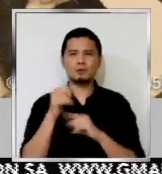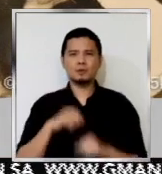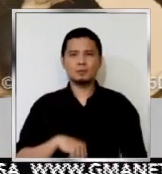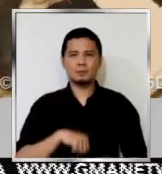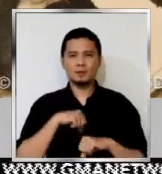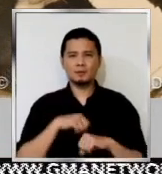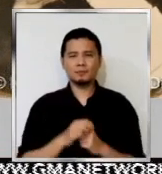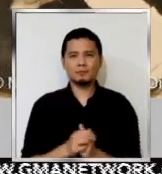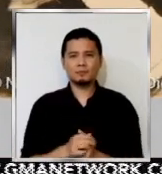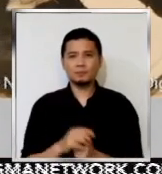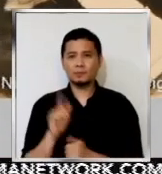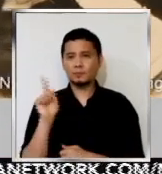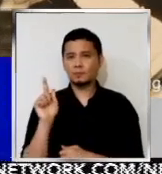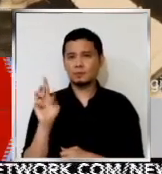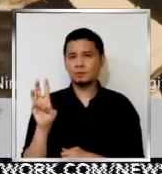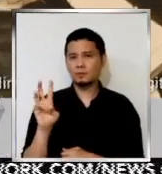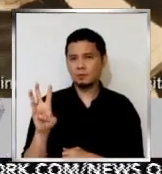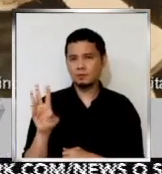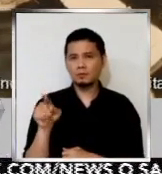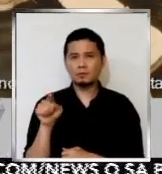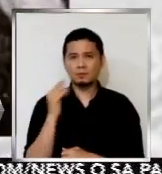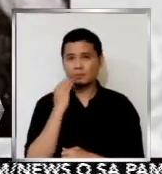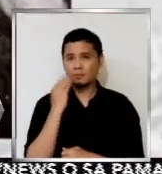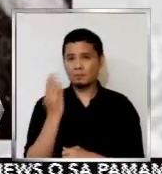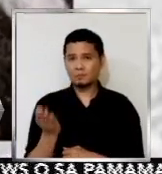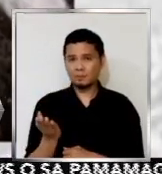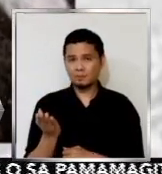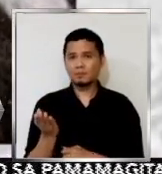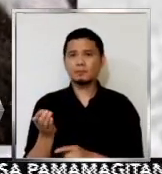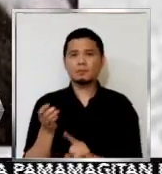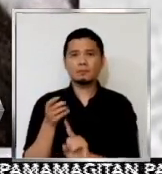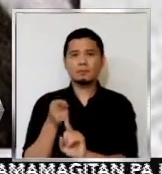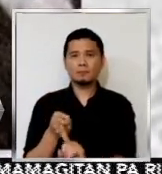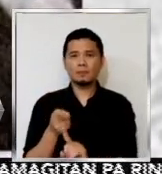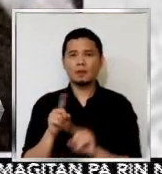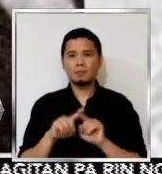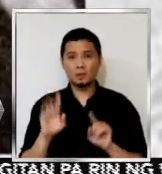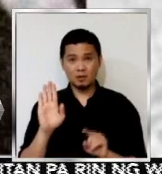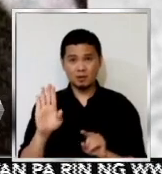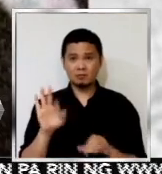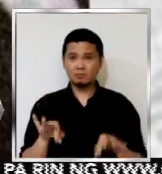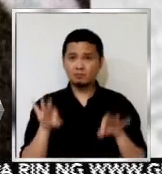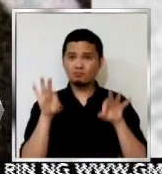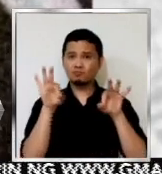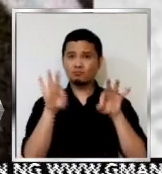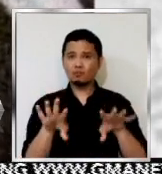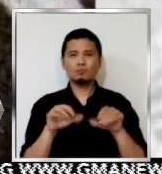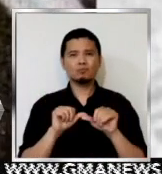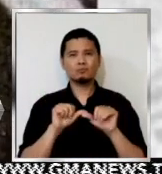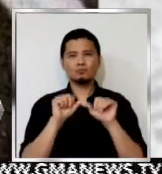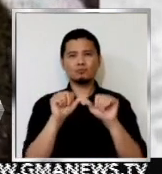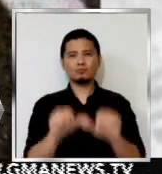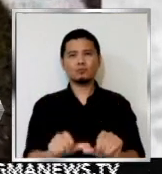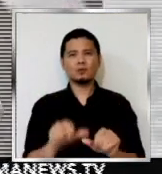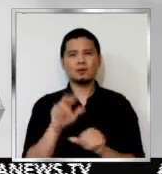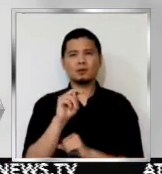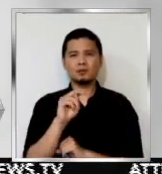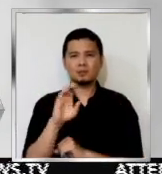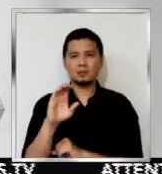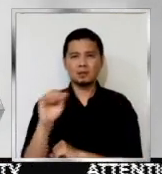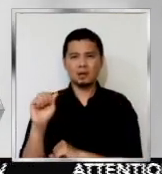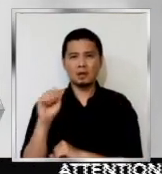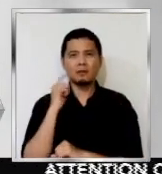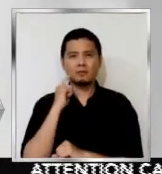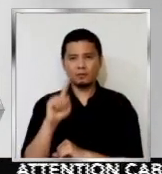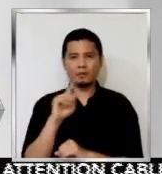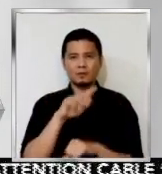The Big Difference Loyzaga, pero hindi mabubura ang naging kontribusyon niya sa NCAA at sa Philippine basketball. Ang